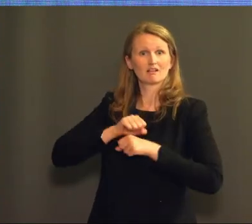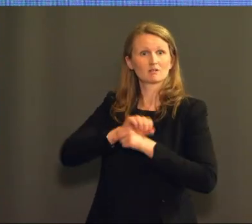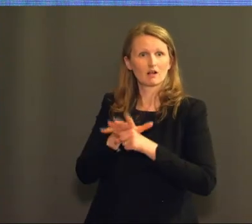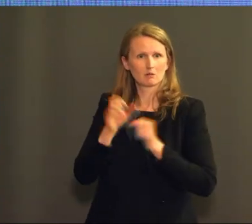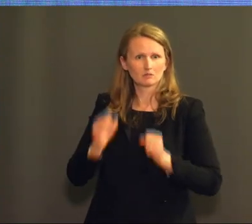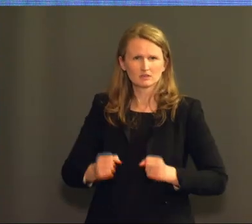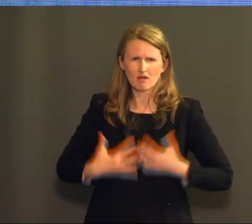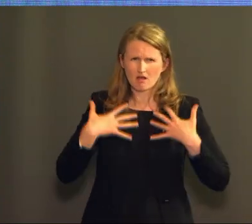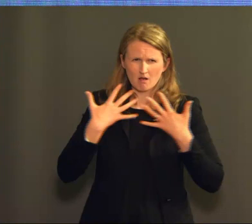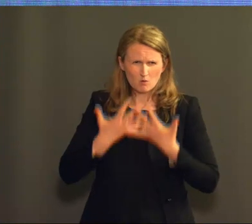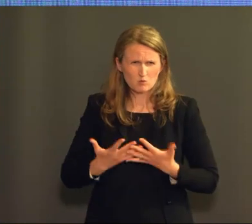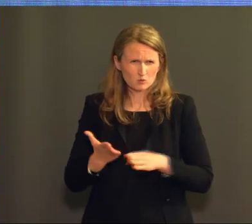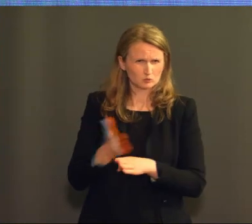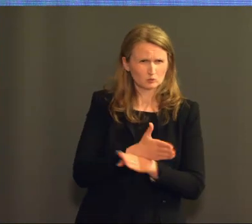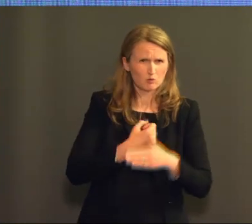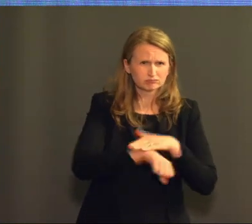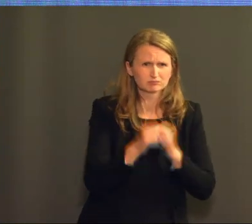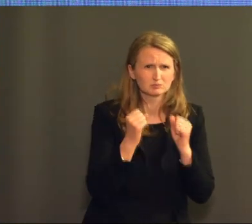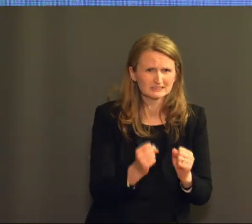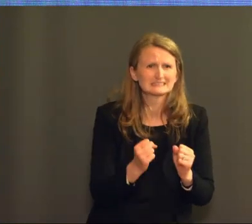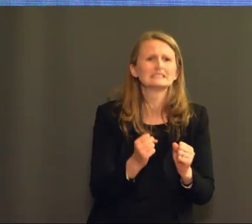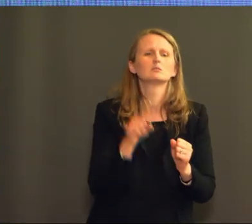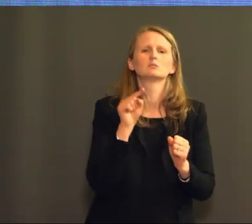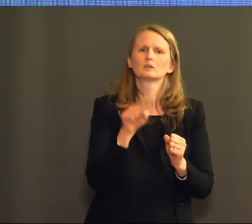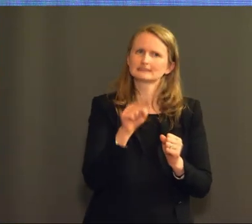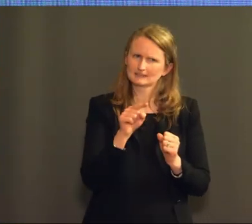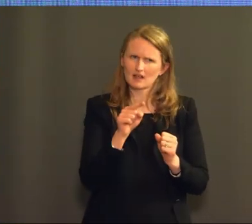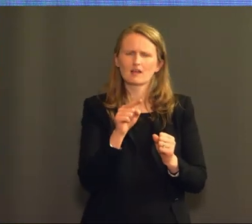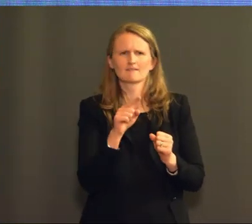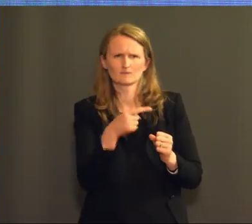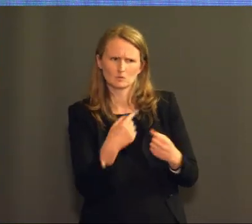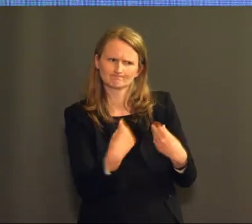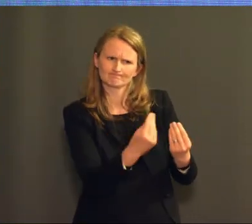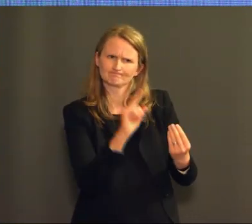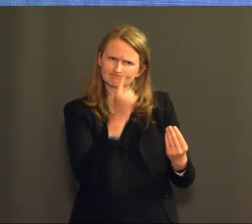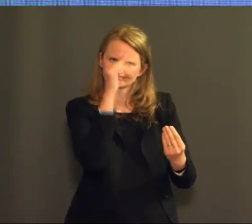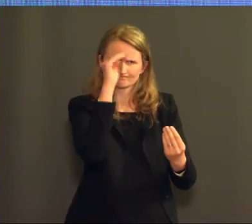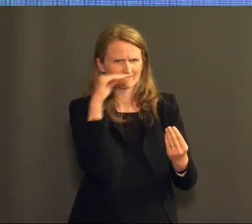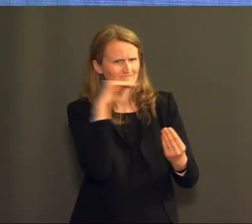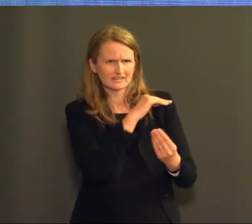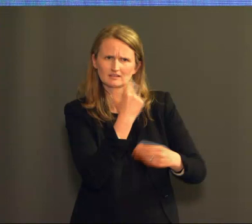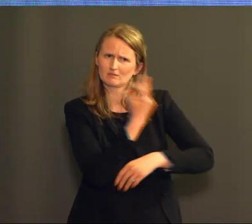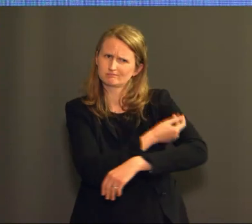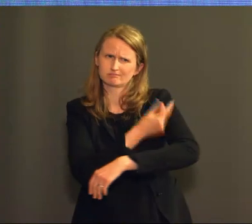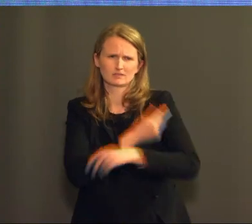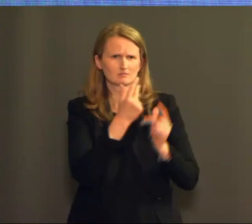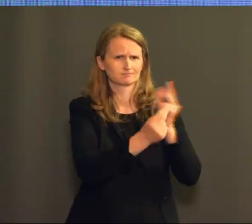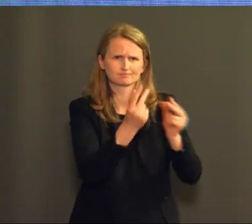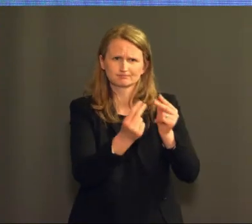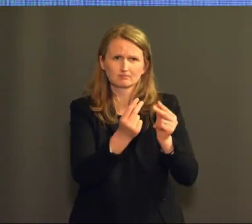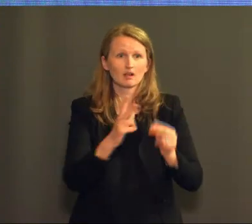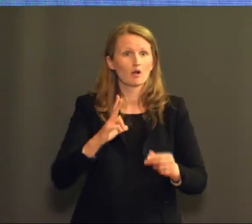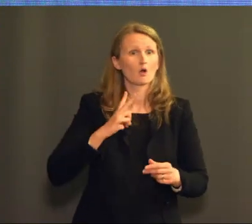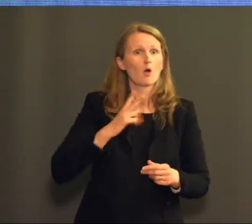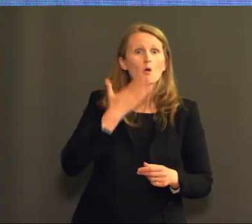tôt, et il est d'ailleurs préférable de le faire dès le début du 6e mois de grossesse. À